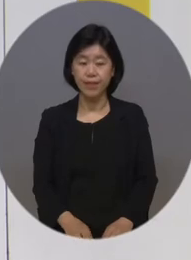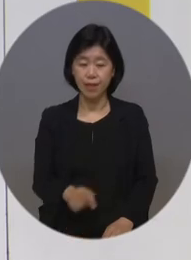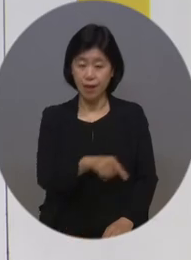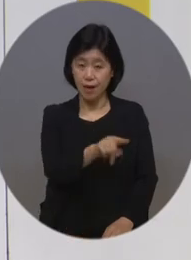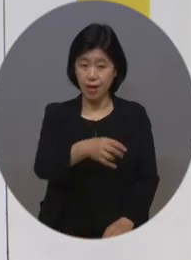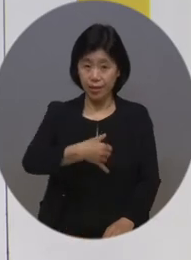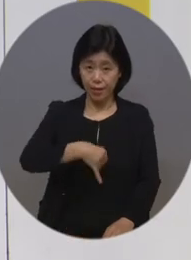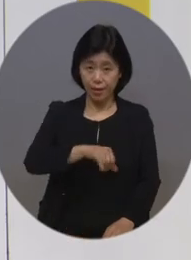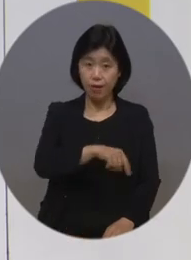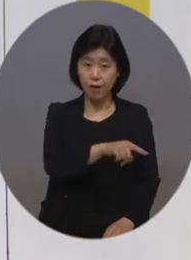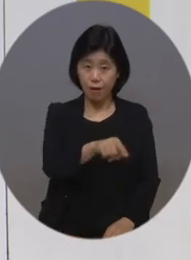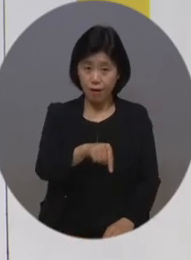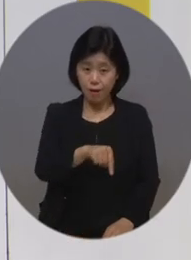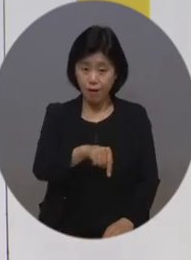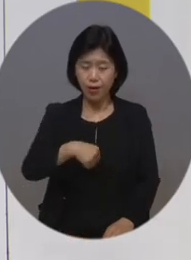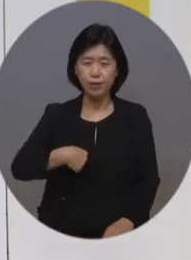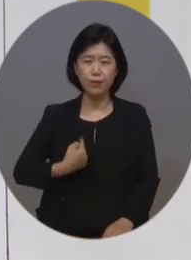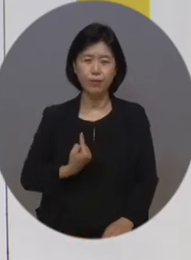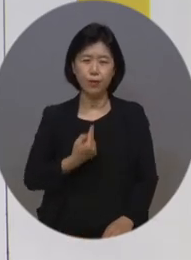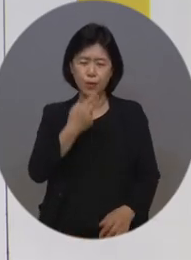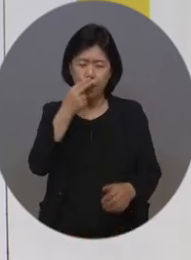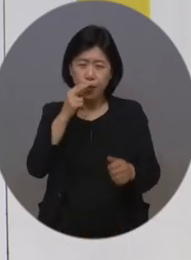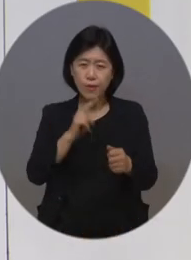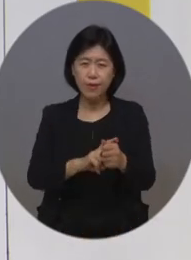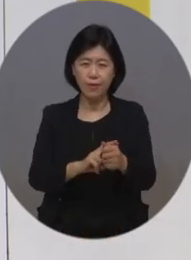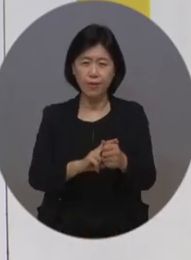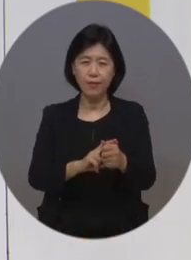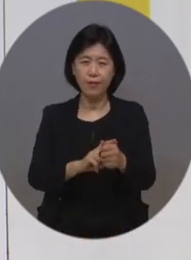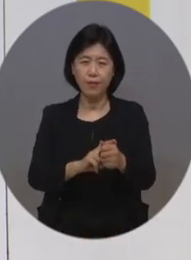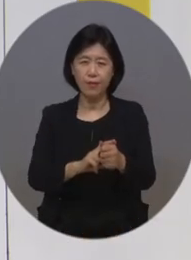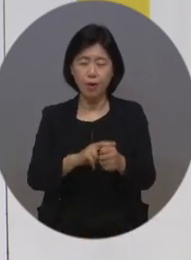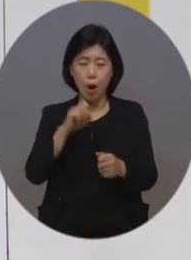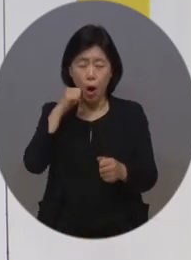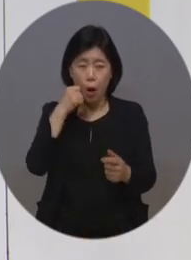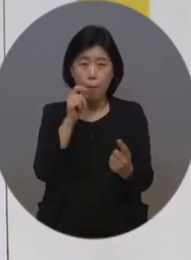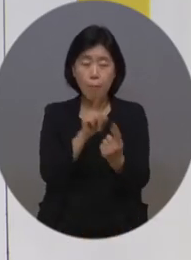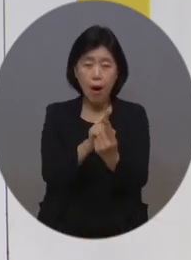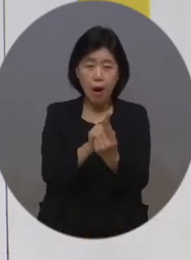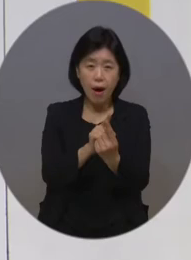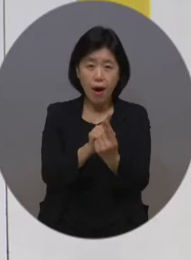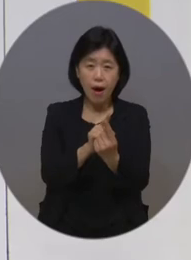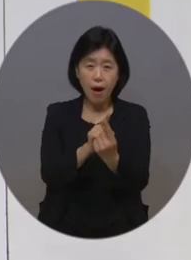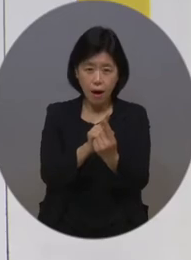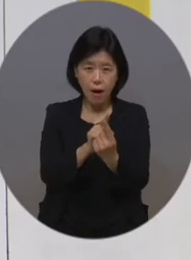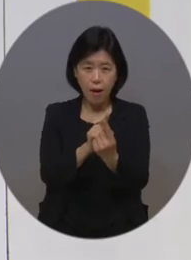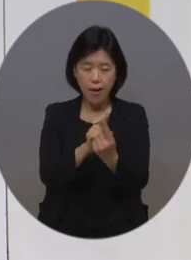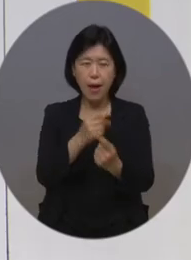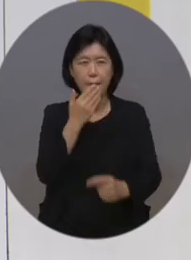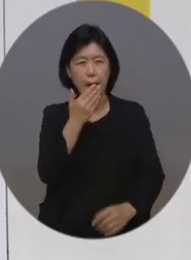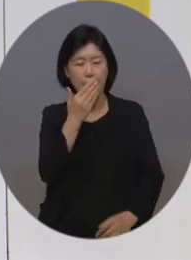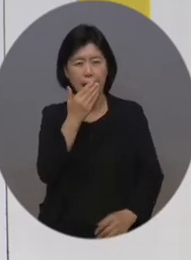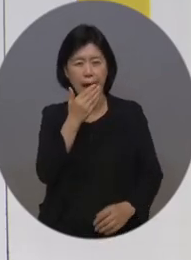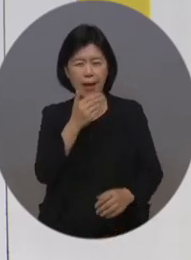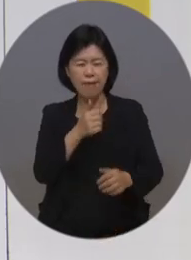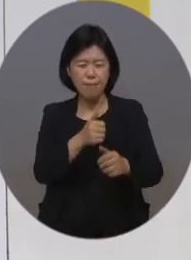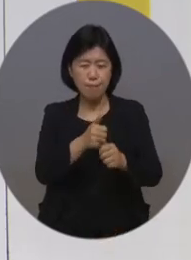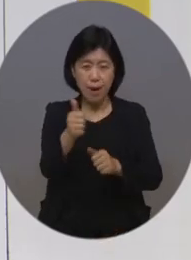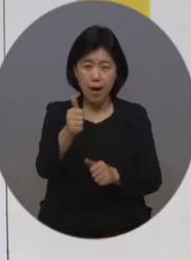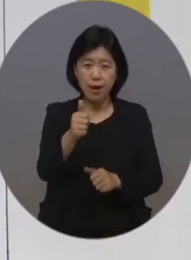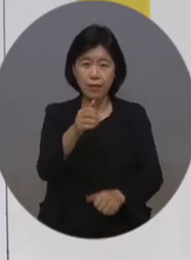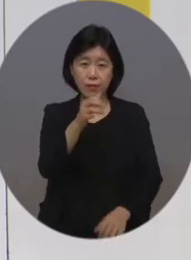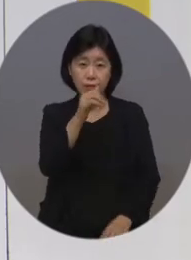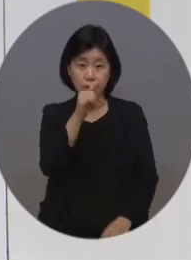자기가 도전해 보고 조금 어려움을 겪더라도 어떤 성취 작은 성취를 통해서